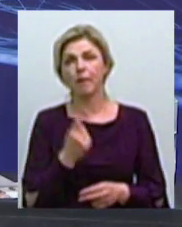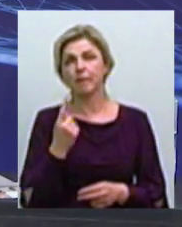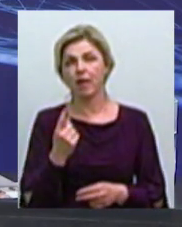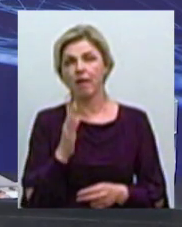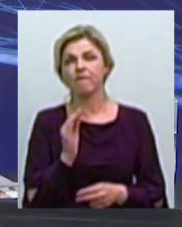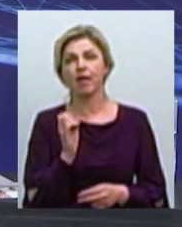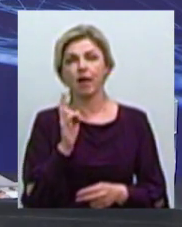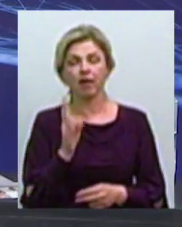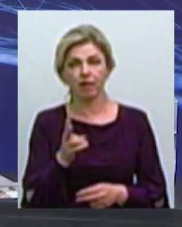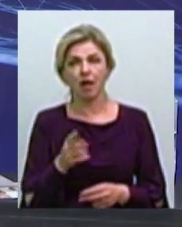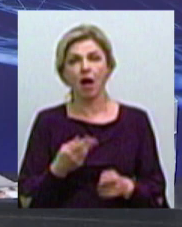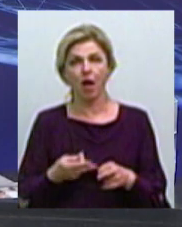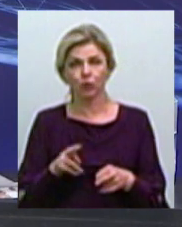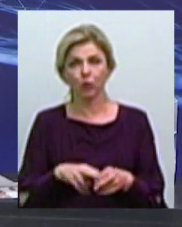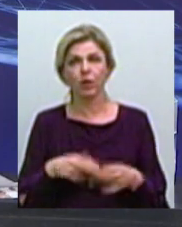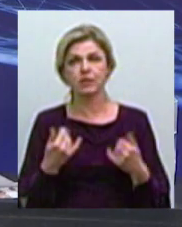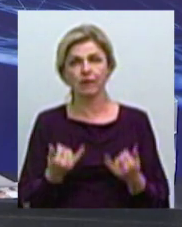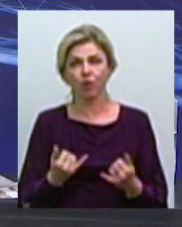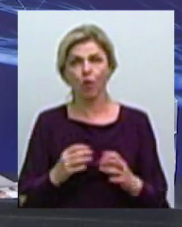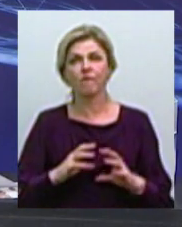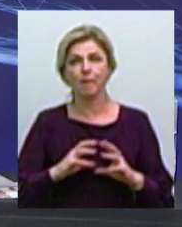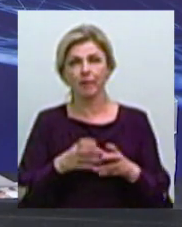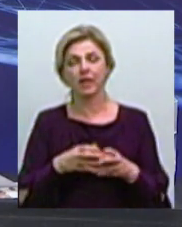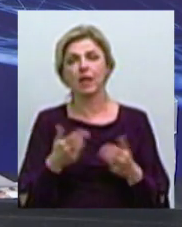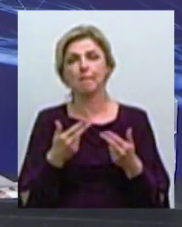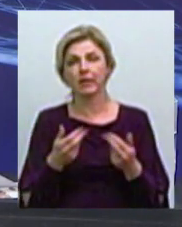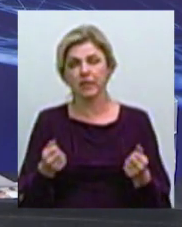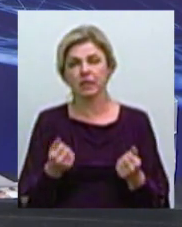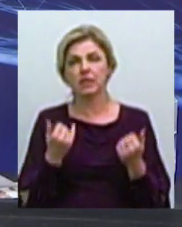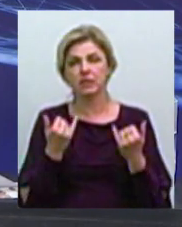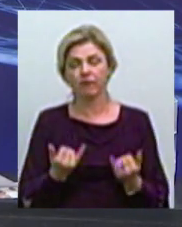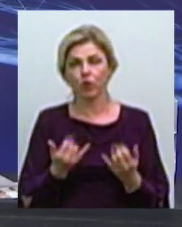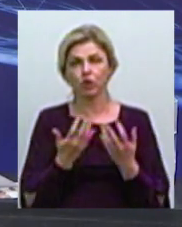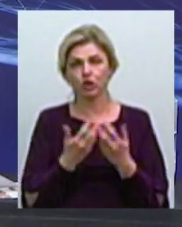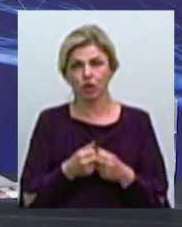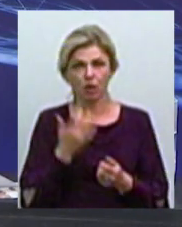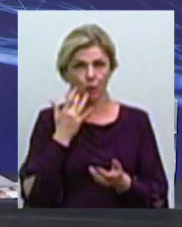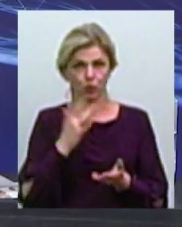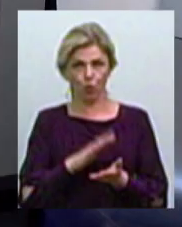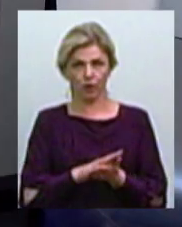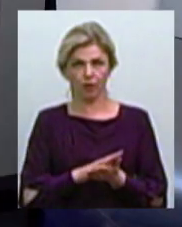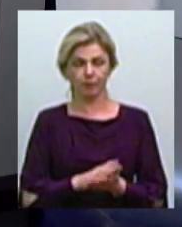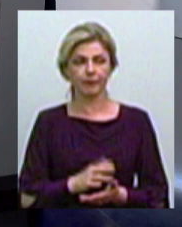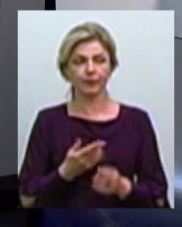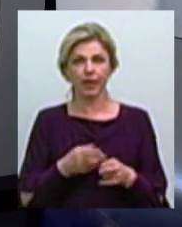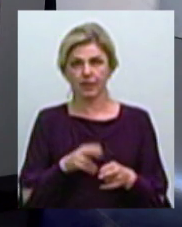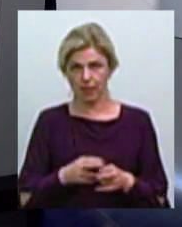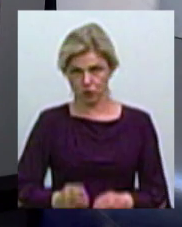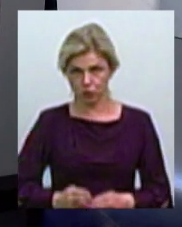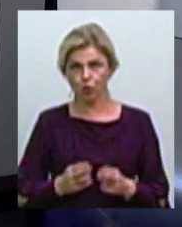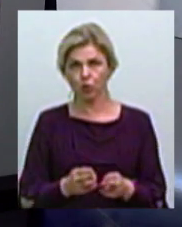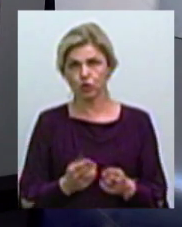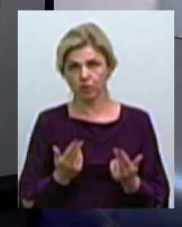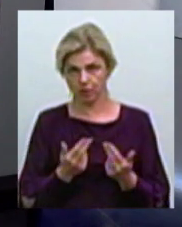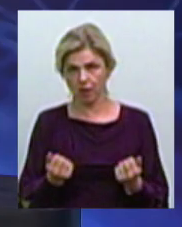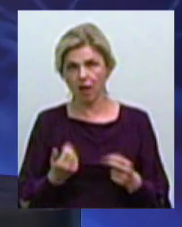21 века, которое сегодня во всем мире признано считать позорным явлением. И это злочин.